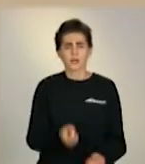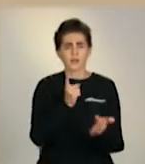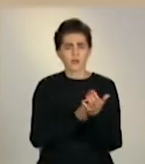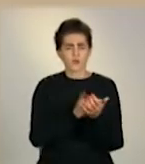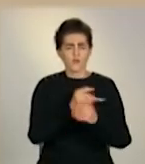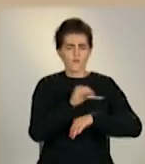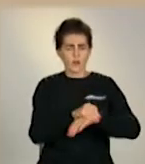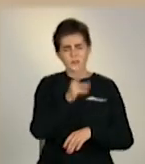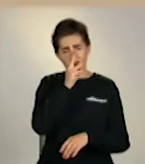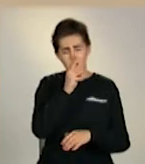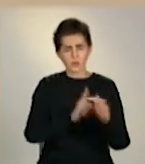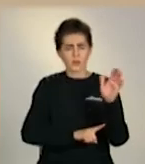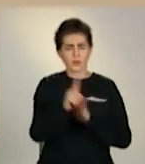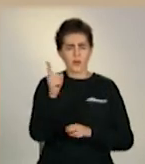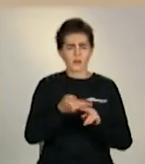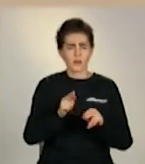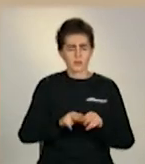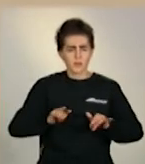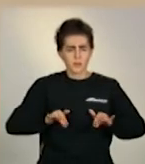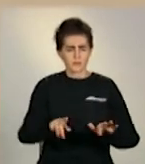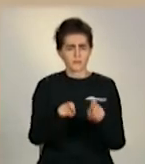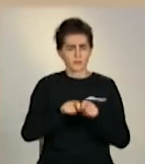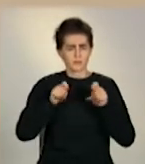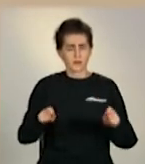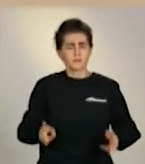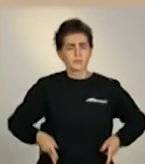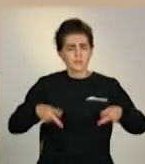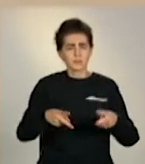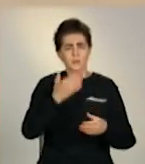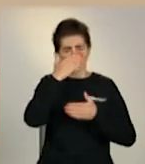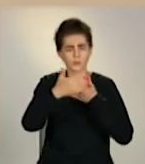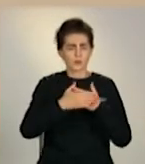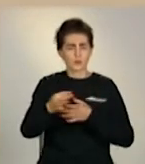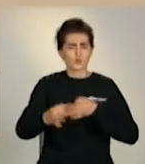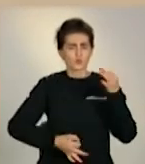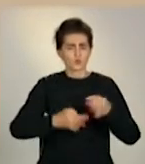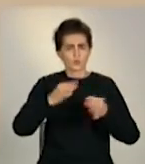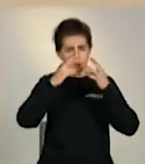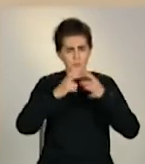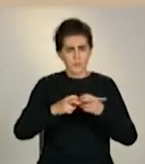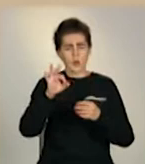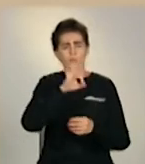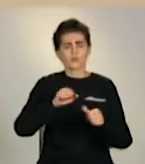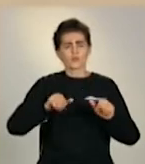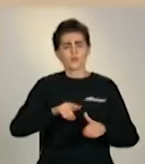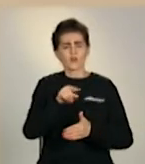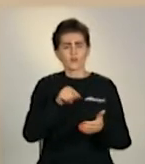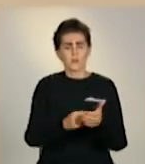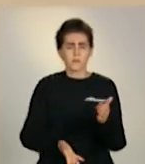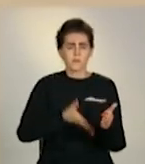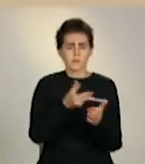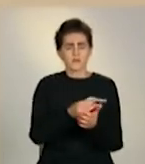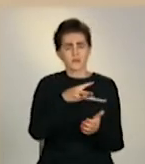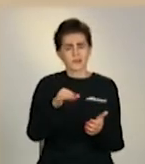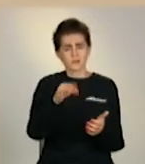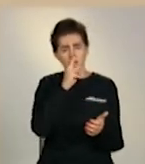виплати заробітної плати розпочато кримінальне провадження. Під час досудового розслідування з'ясовується питання щодо підстав на виплати